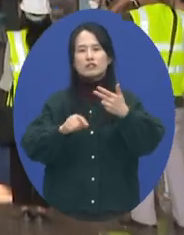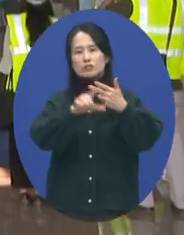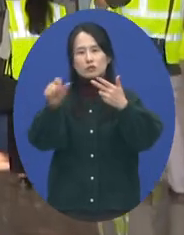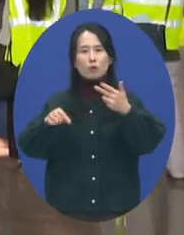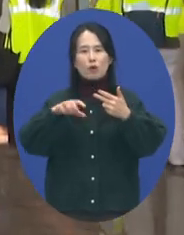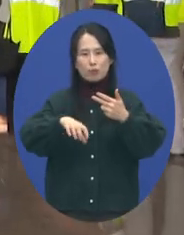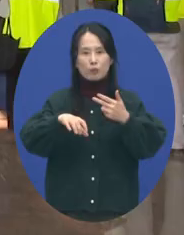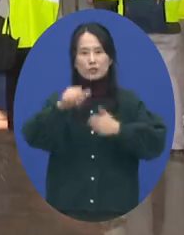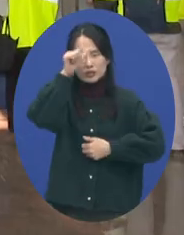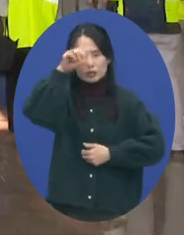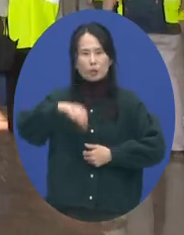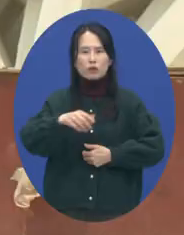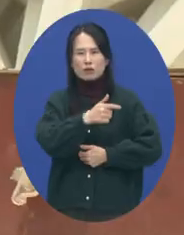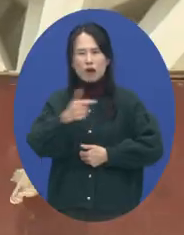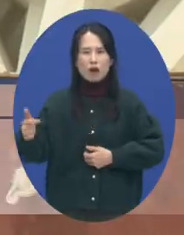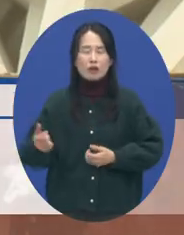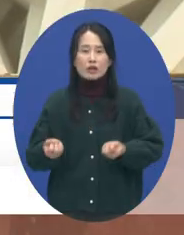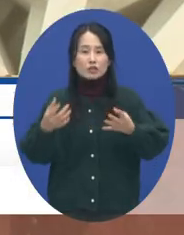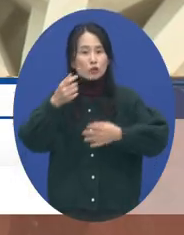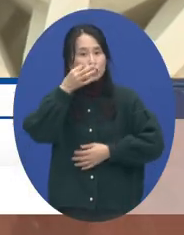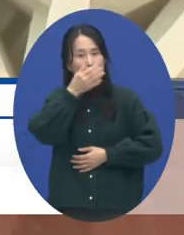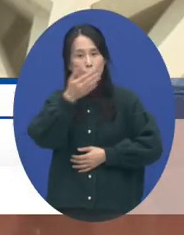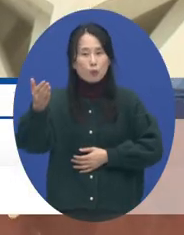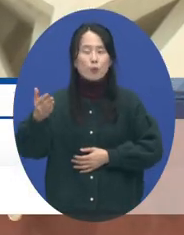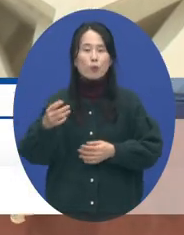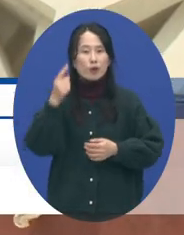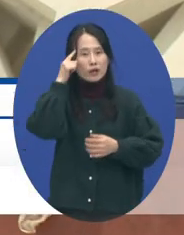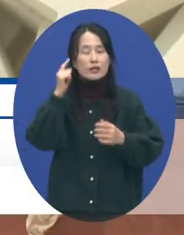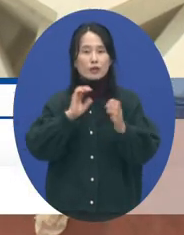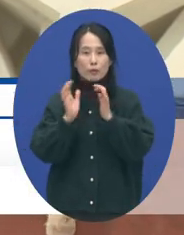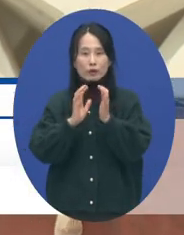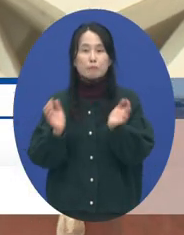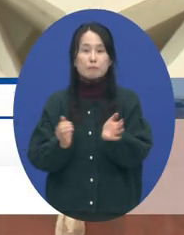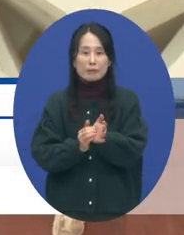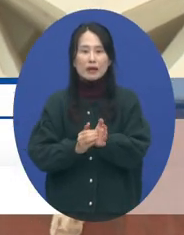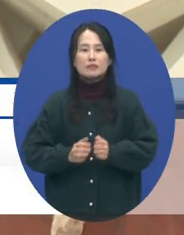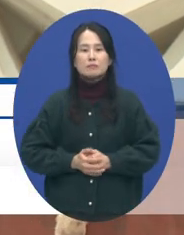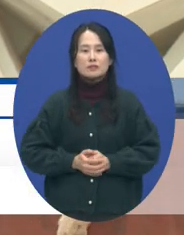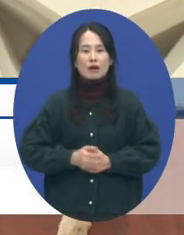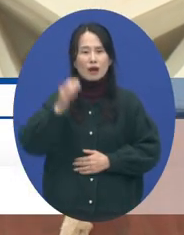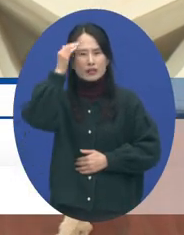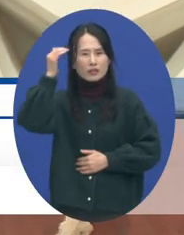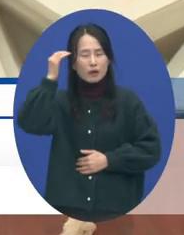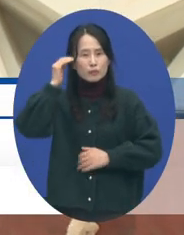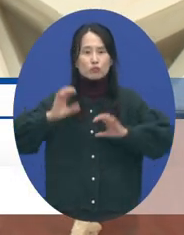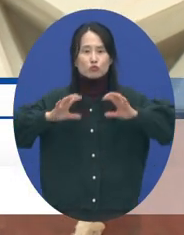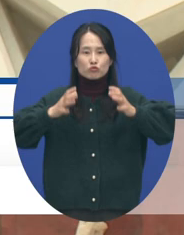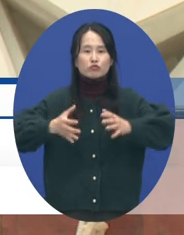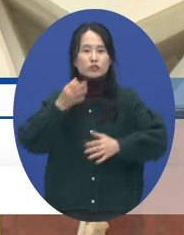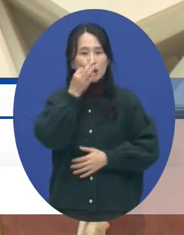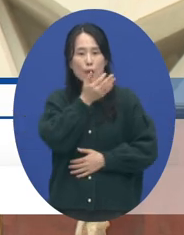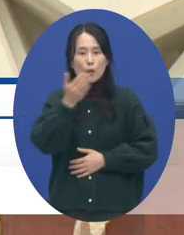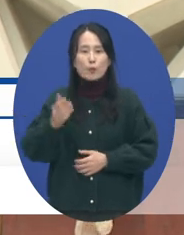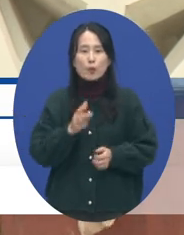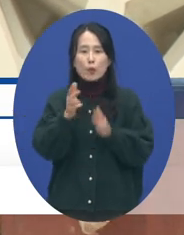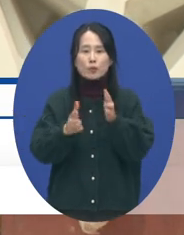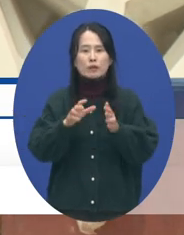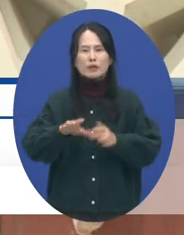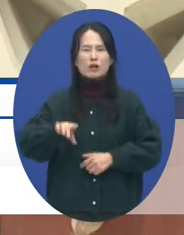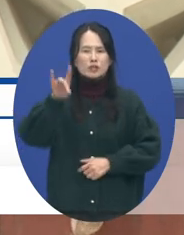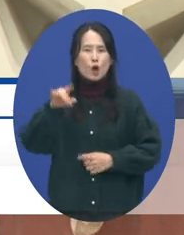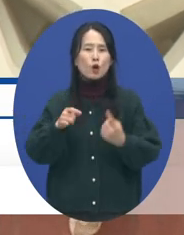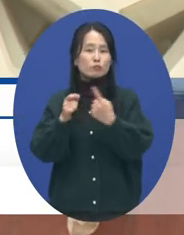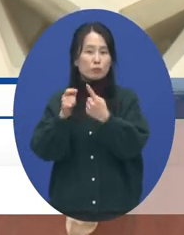개최 계획도 밝혔습니다. 대한민국이 국제 전시 사업 부문에 첫 번째 진출하는